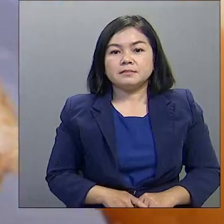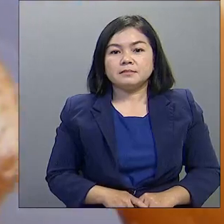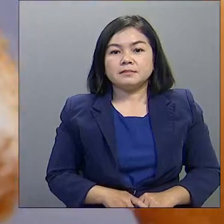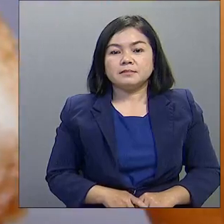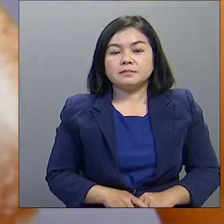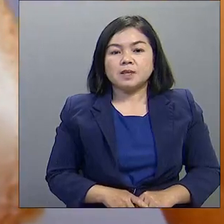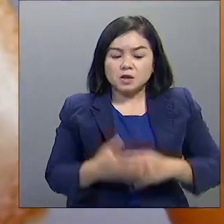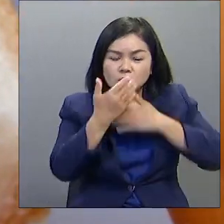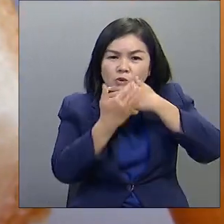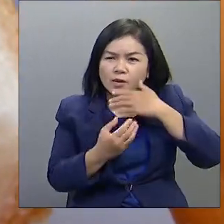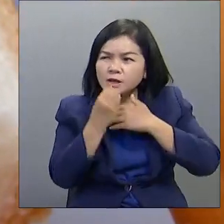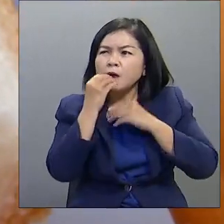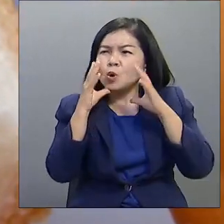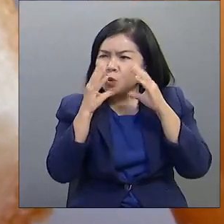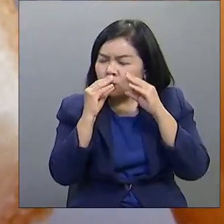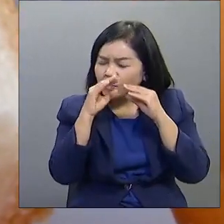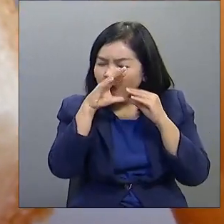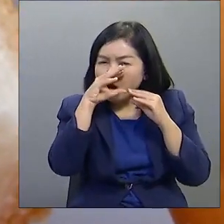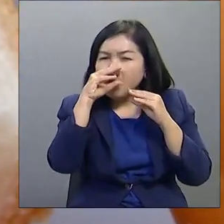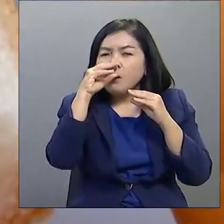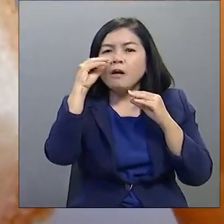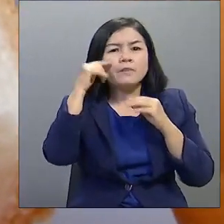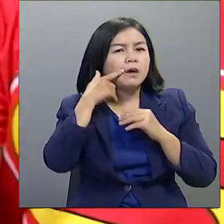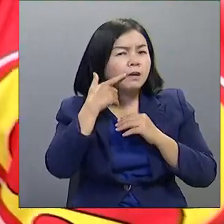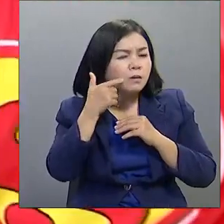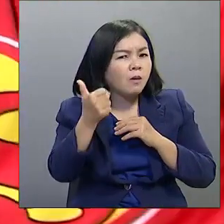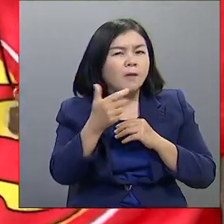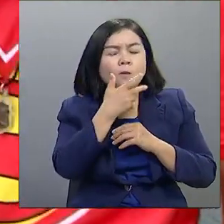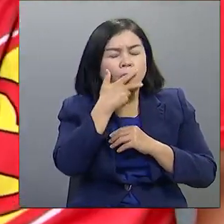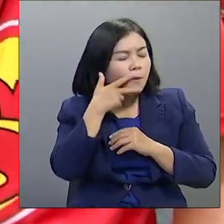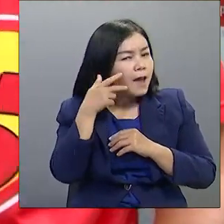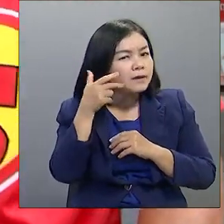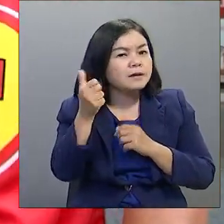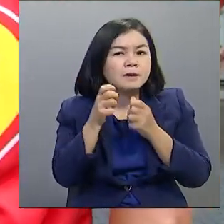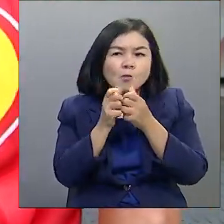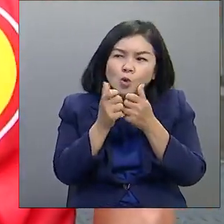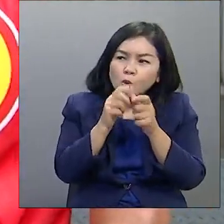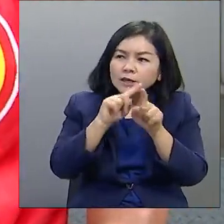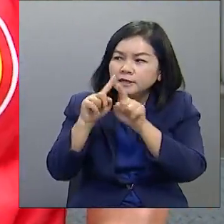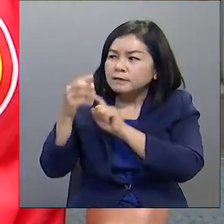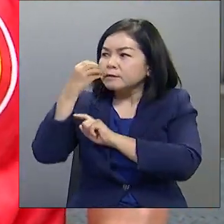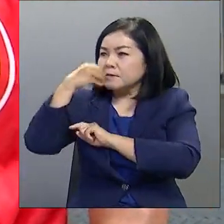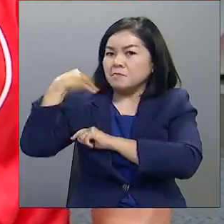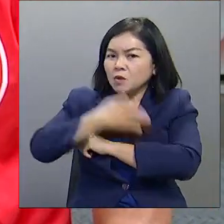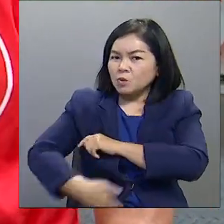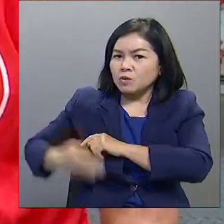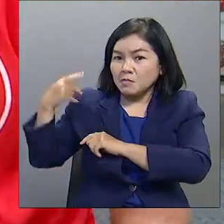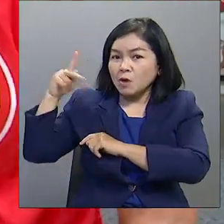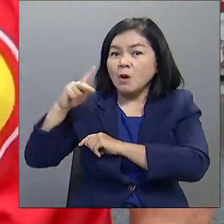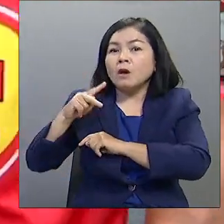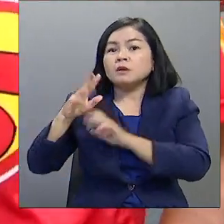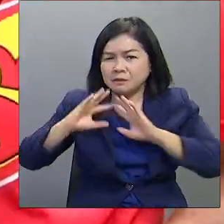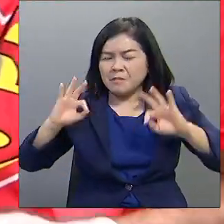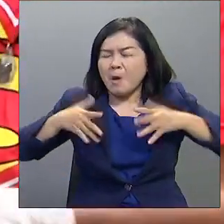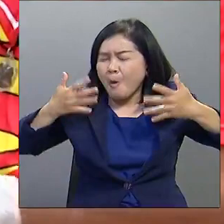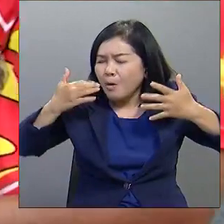ขนมปังนุ่มหอมอร่อยรสชาติหวานกำลังดีเม็ดธัญพืชกินไปแล้วก็ได้ประโยชน์ด้วยพี่ สม ช ายร้อนมากด้วย ถู